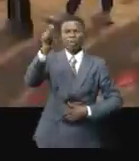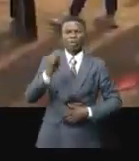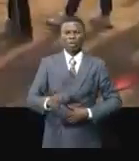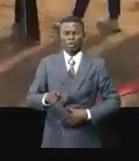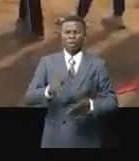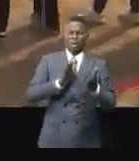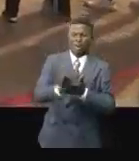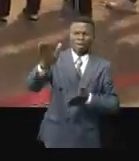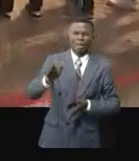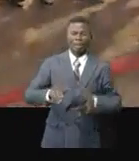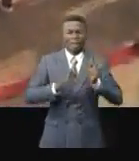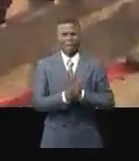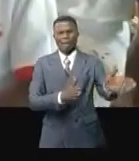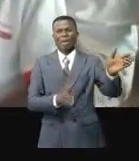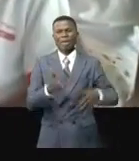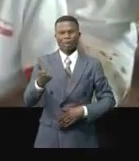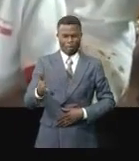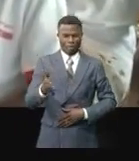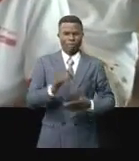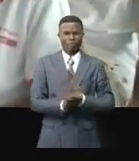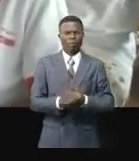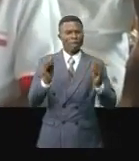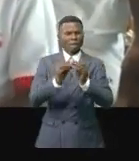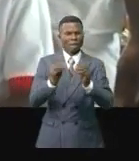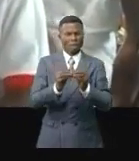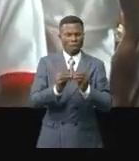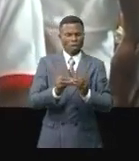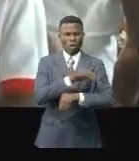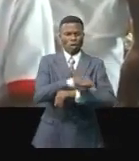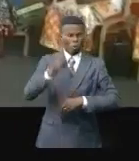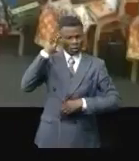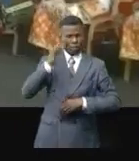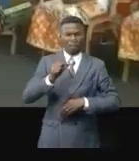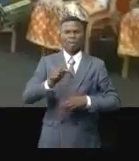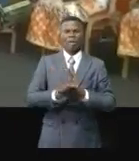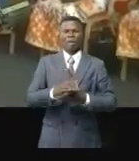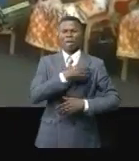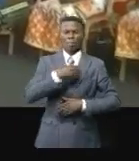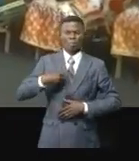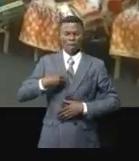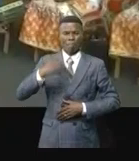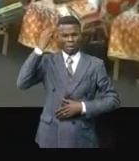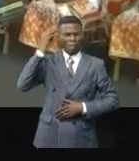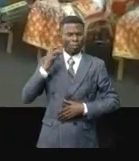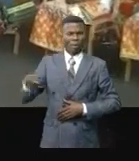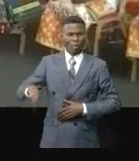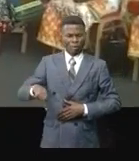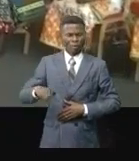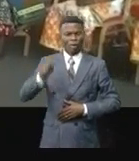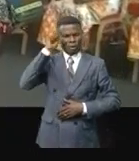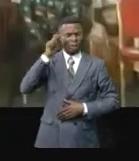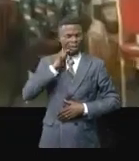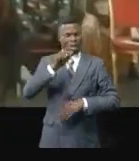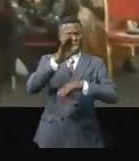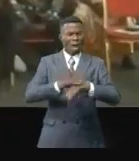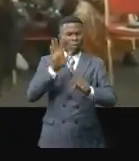Nzango. Dans la salle de réunion du gouvernorat, le numéro 1 du secteur genre au Kwilu a réuni un nombre important de femmes